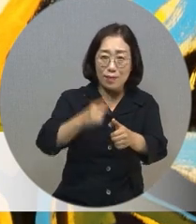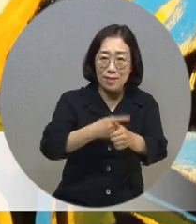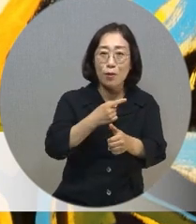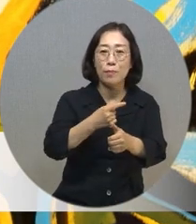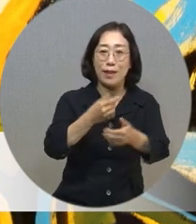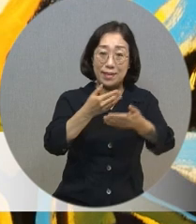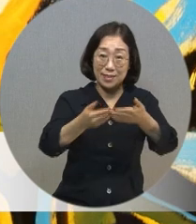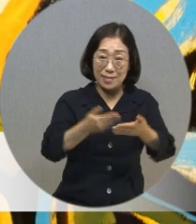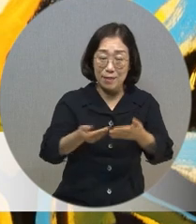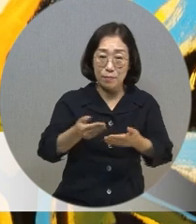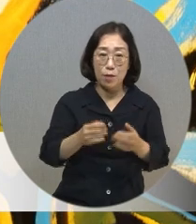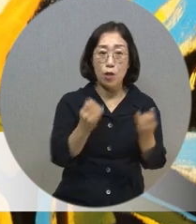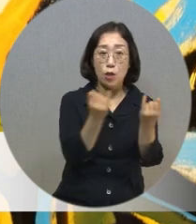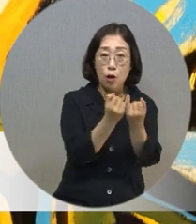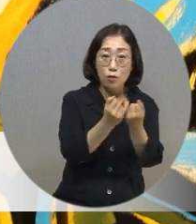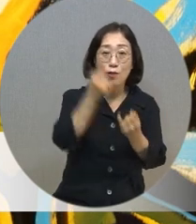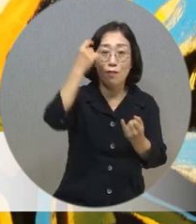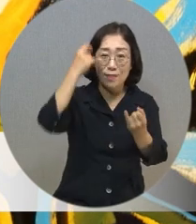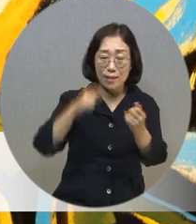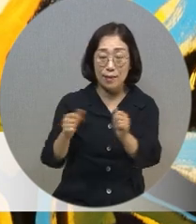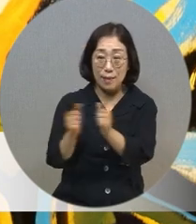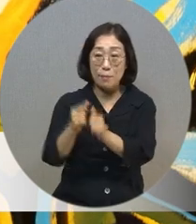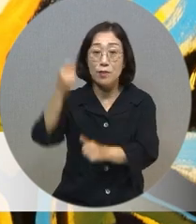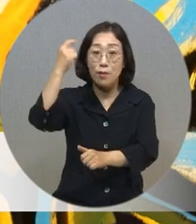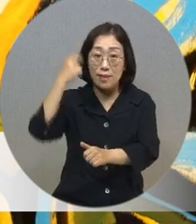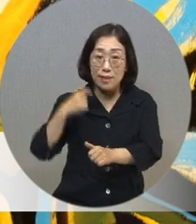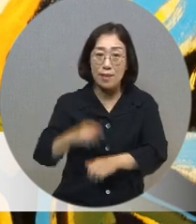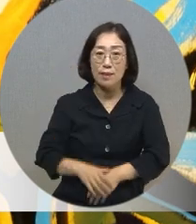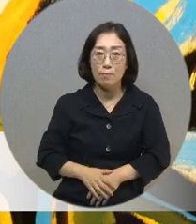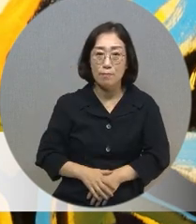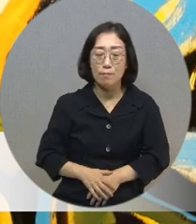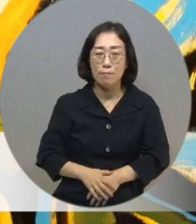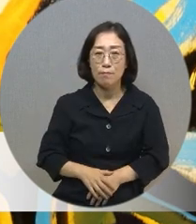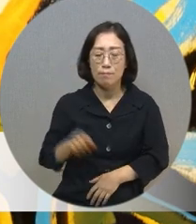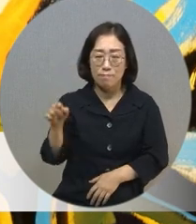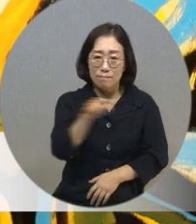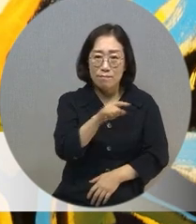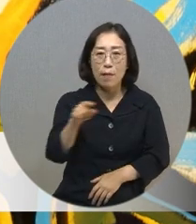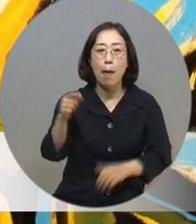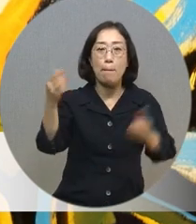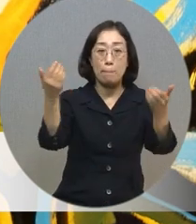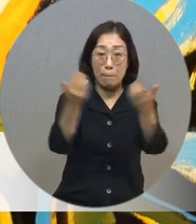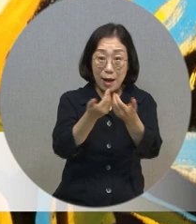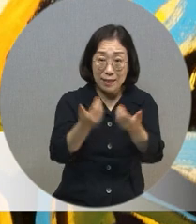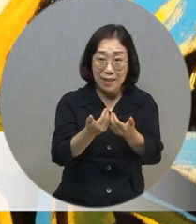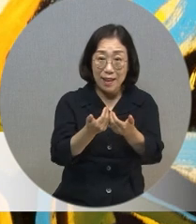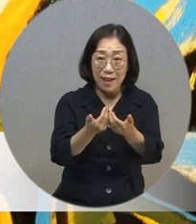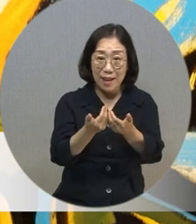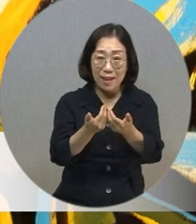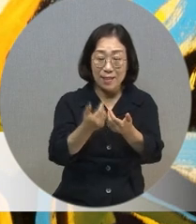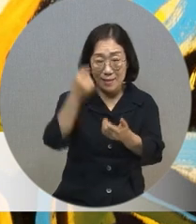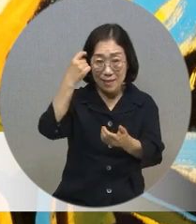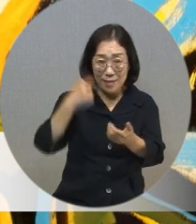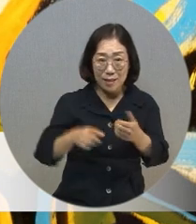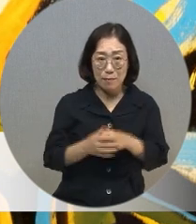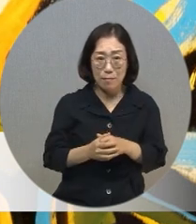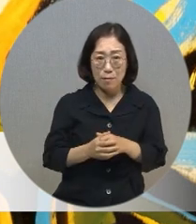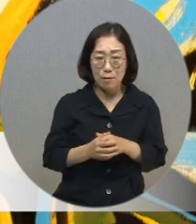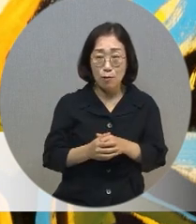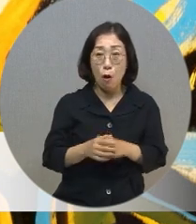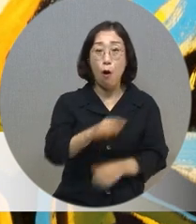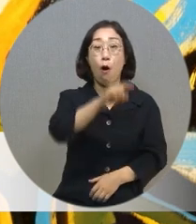하였는데 여성의 이미지하고 남성의 이미지가 어 굉장히 대립되는 구조 속에서 둥둥